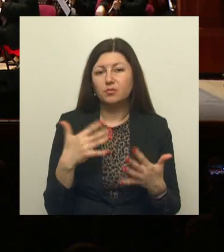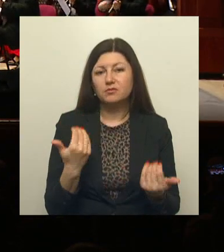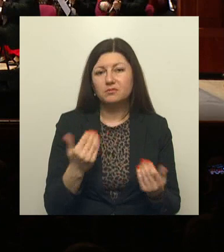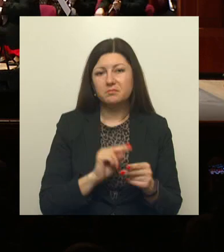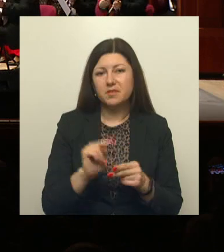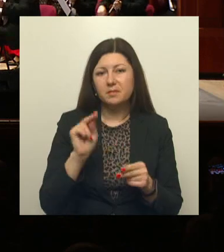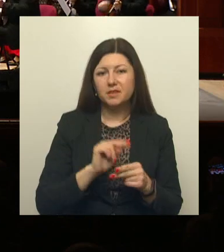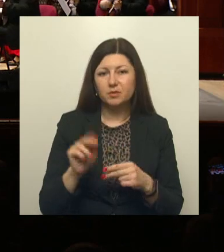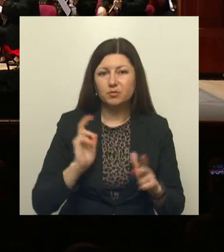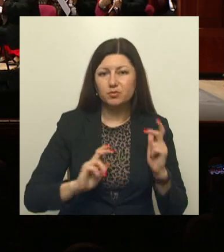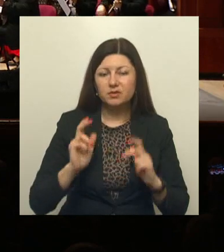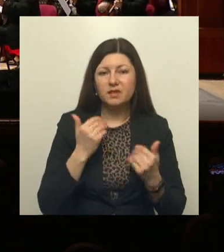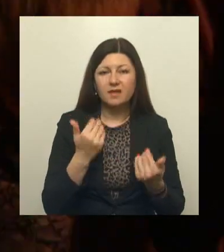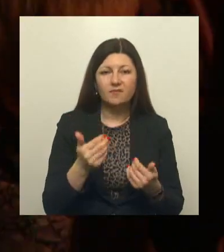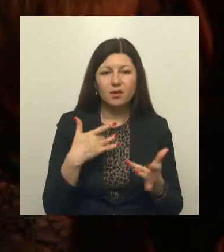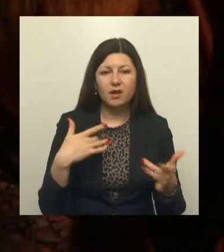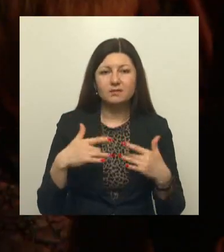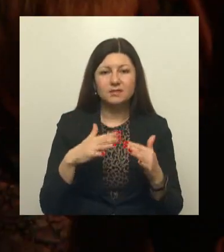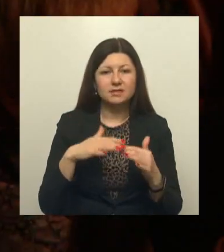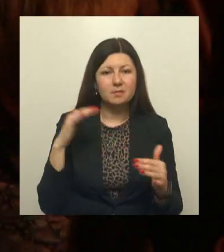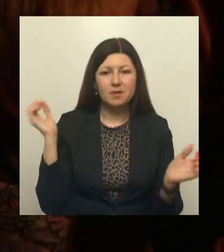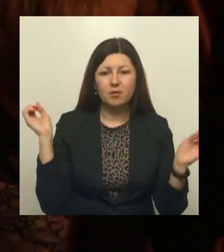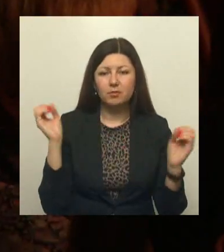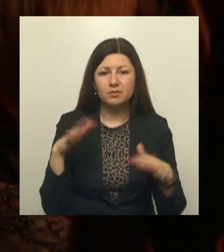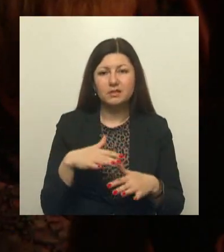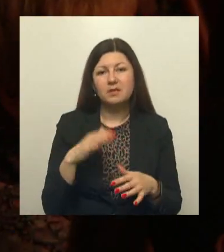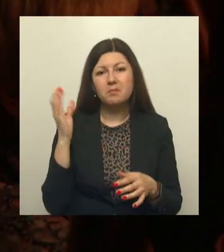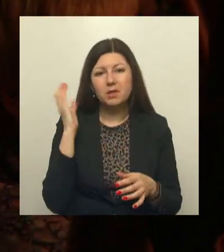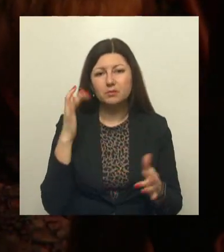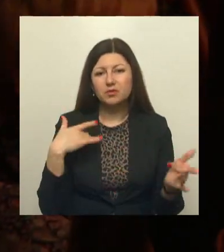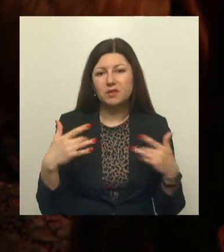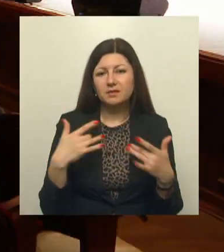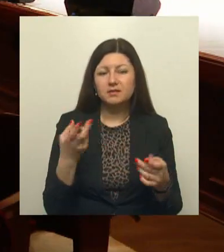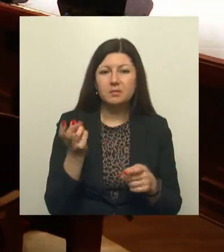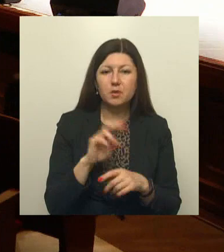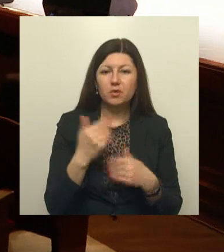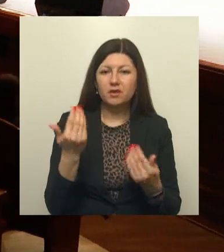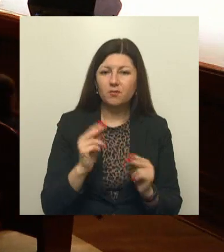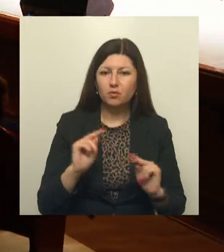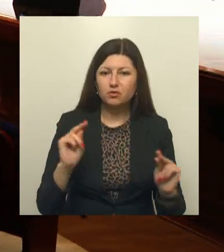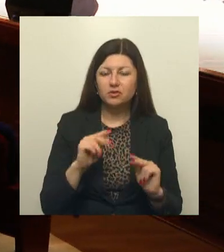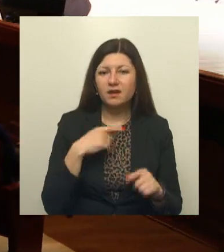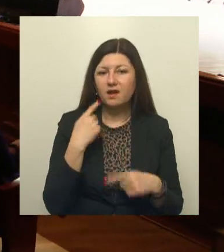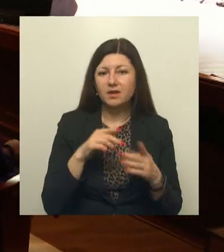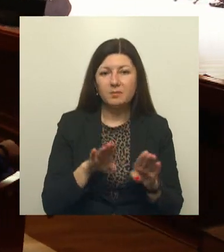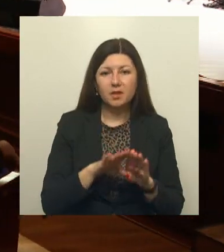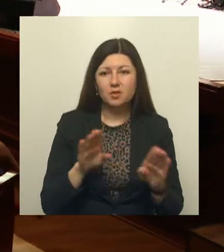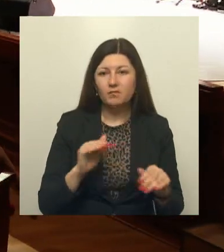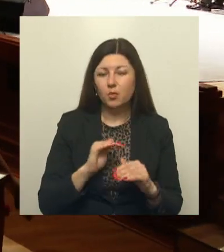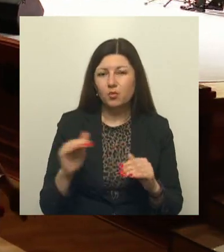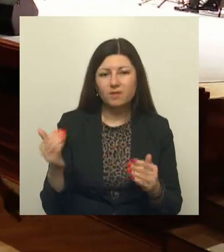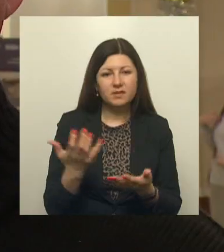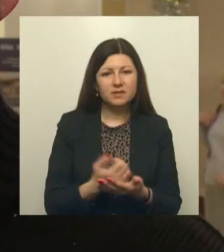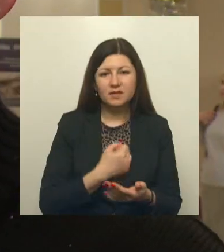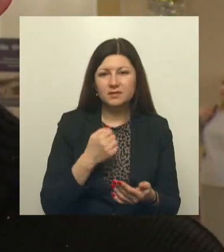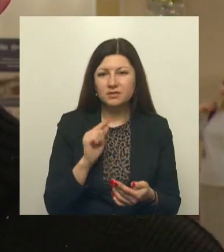преподает студентам, а его концерты собирают полные залы. Послушать артиста приходят и его учителя. Говорят, подобного уровня достичь не так